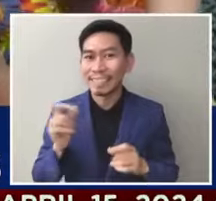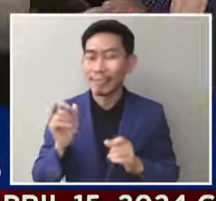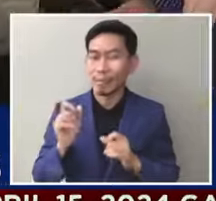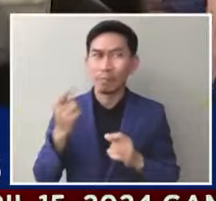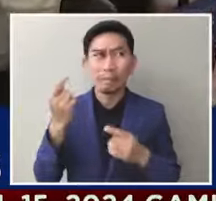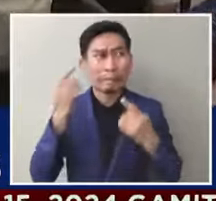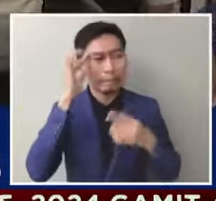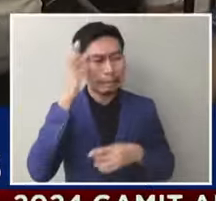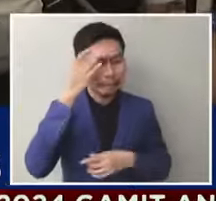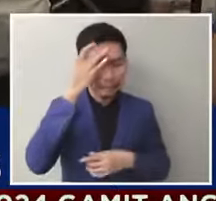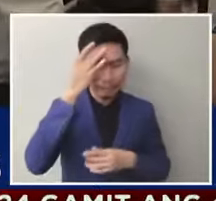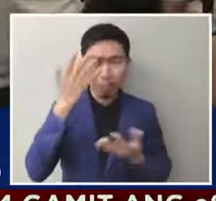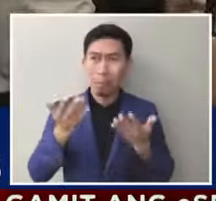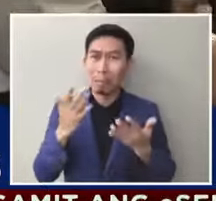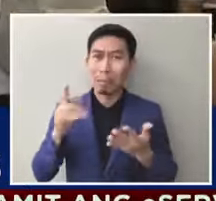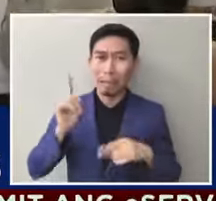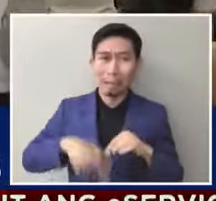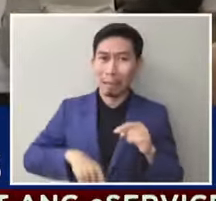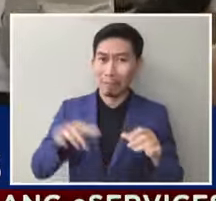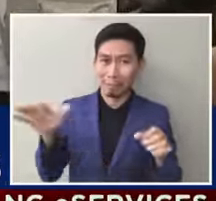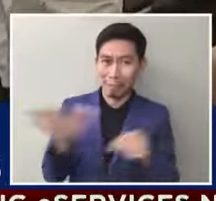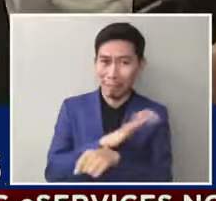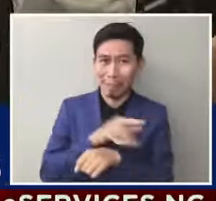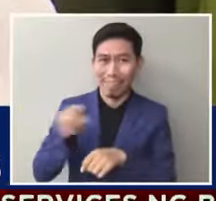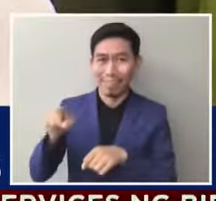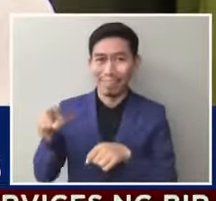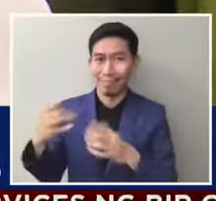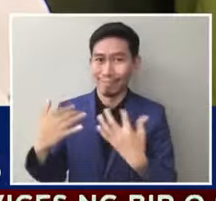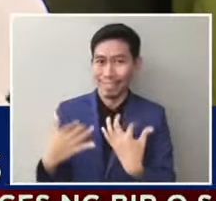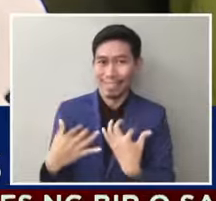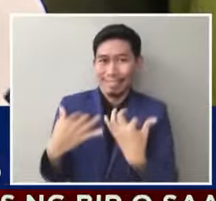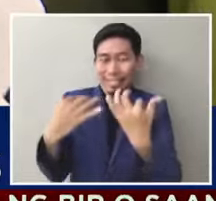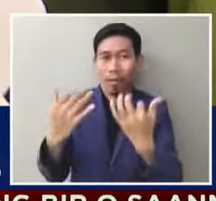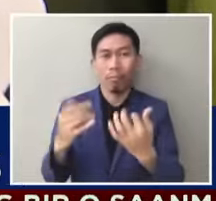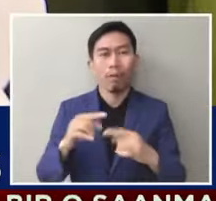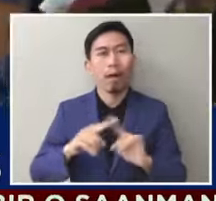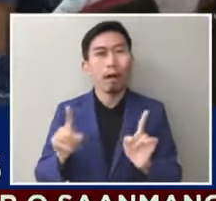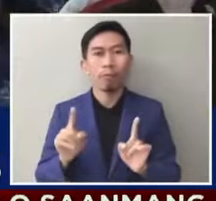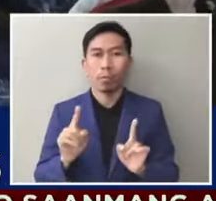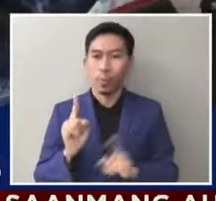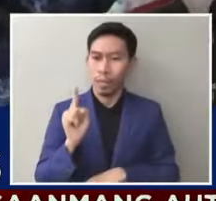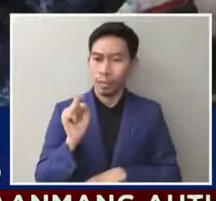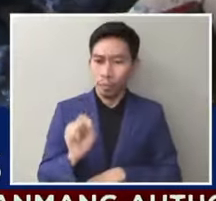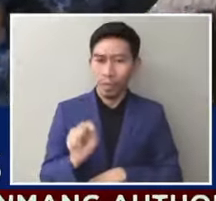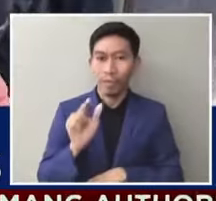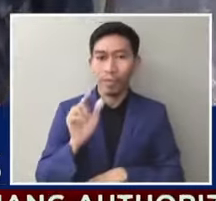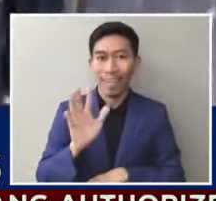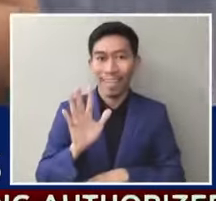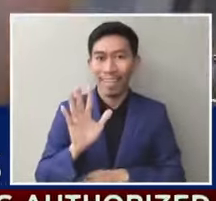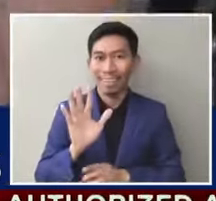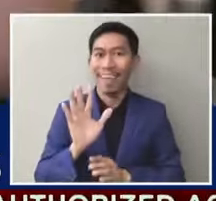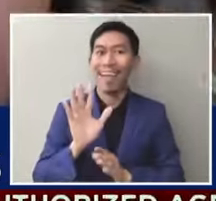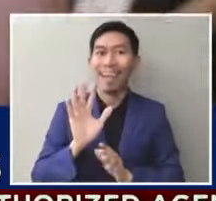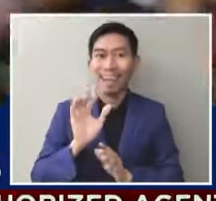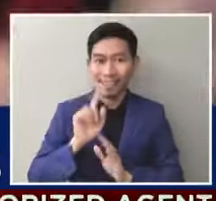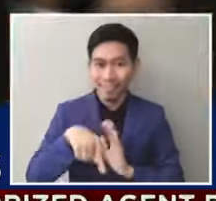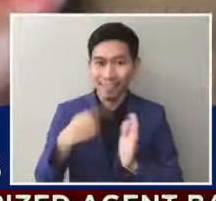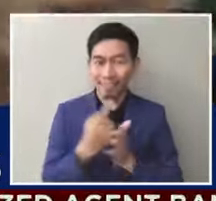yung venue. Worry no more dahil sa loob lang ng isa't kalahating oras, pagpatak ng